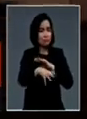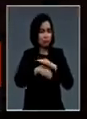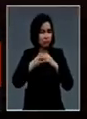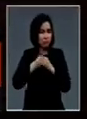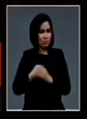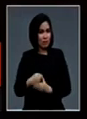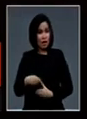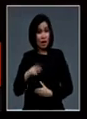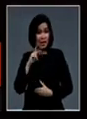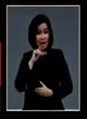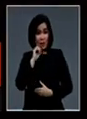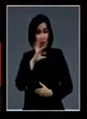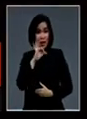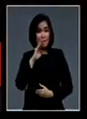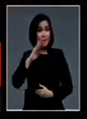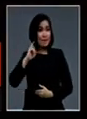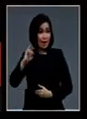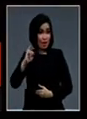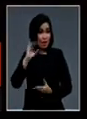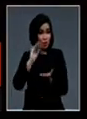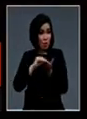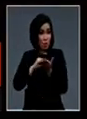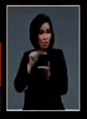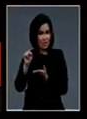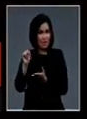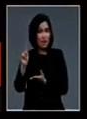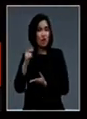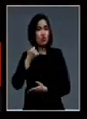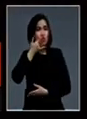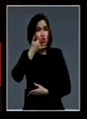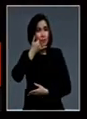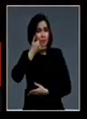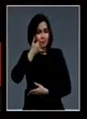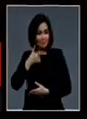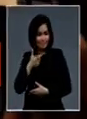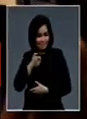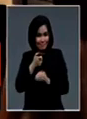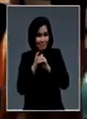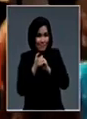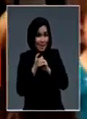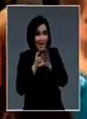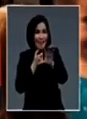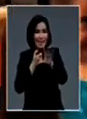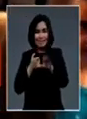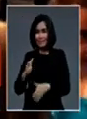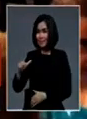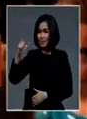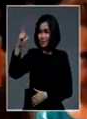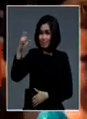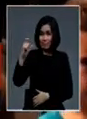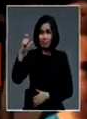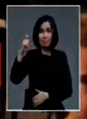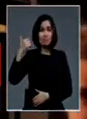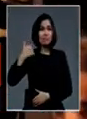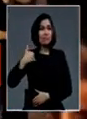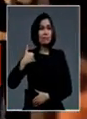ของ FBI ค่ะบอกว่านายโรฮาน่าใช้ไฟฉายจากโทรศัพท์มือถือแล้วก็ยังถ่ายเซลฟี่กับรูปปั้นนักรบตัว